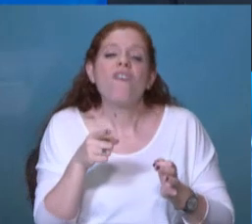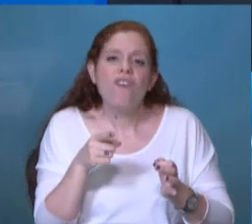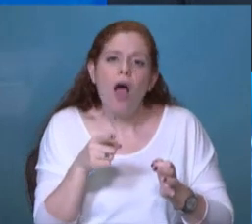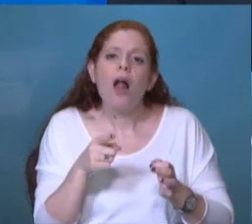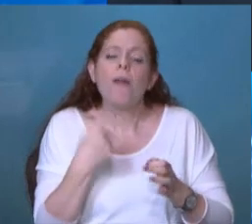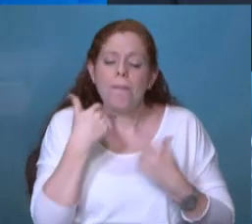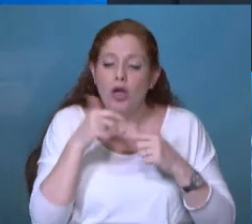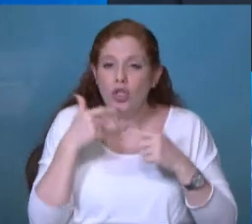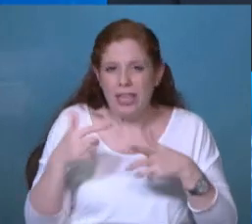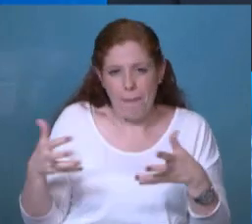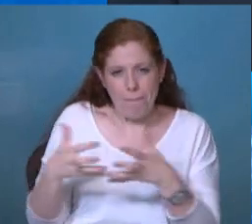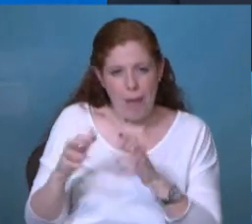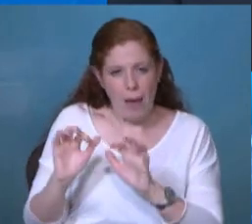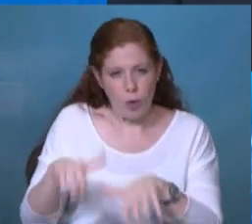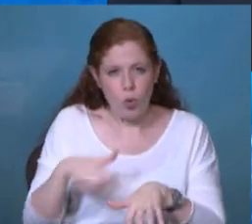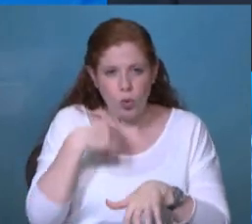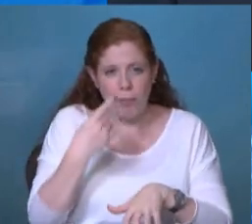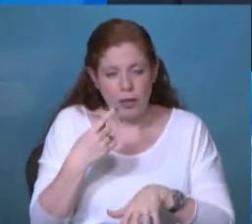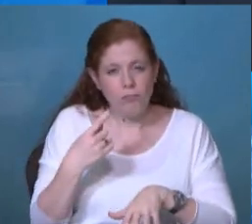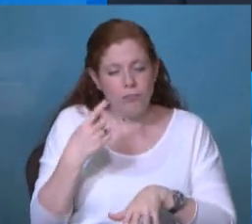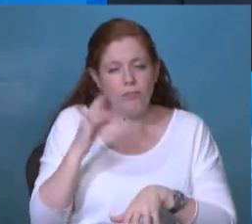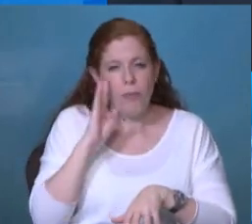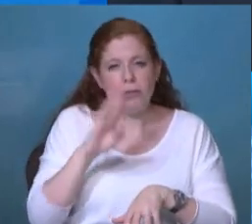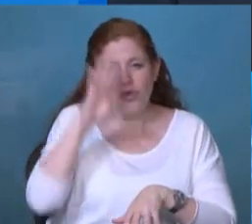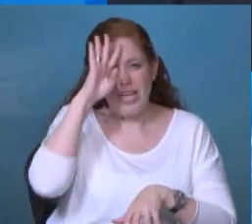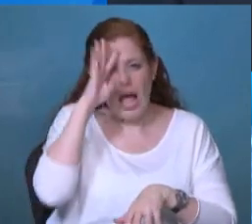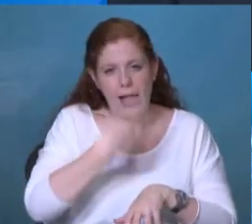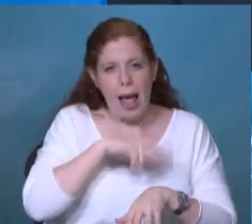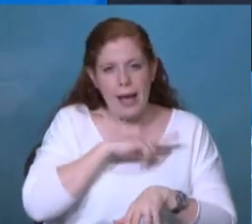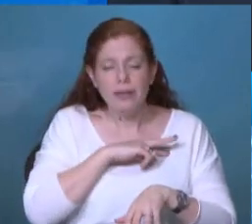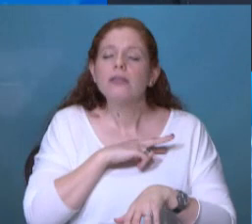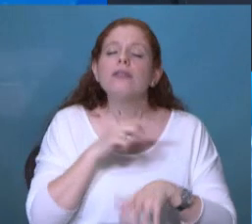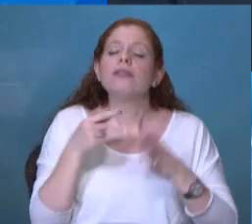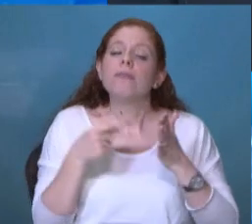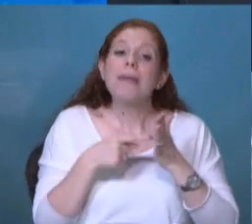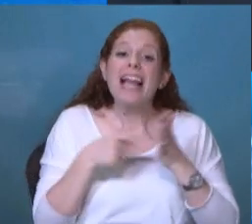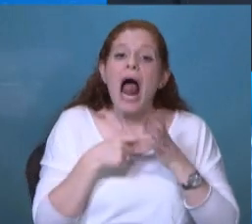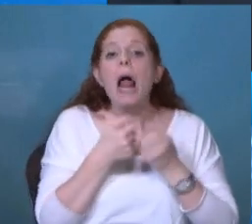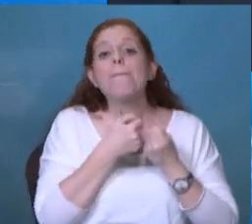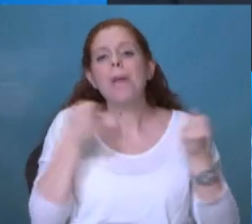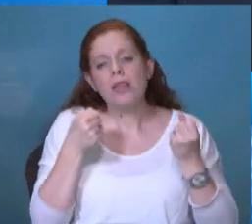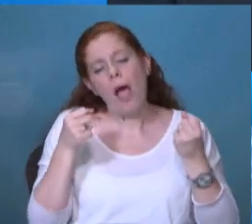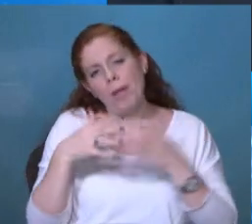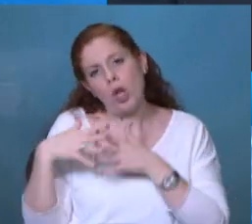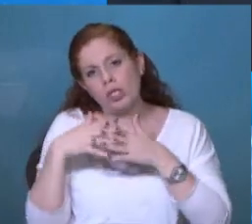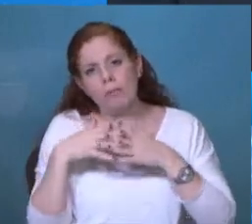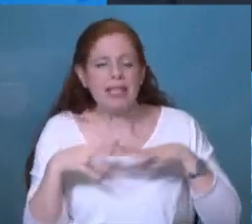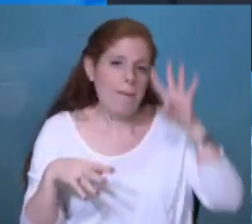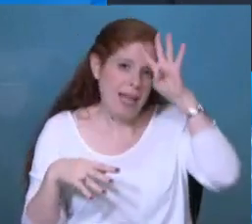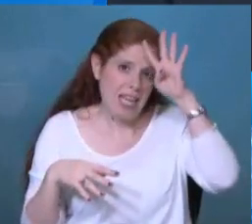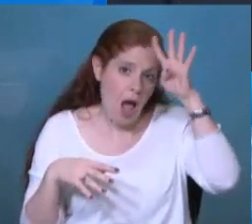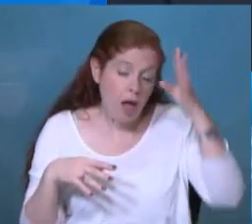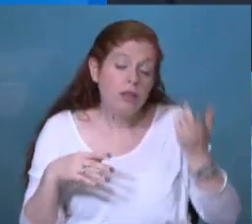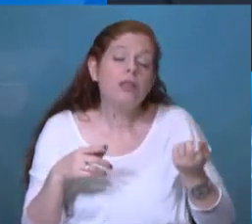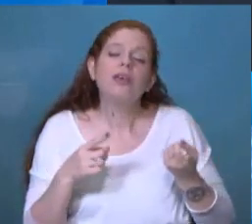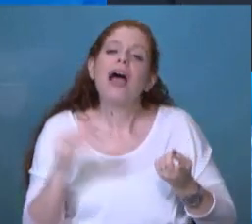כבר מעריכים שידע של איראן בציפור הזה, על רקע כאמור המתיחות הגוברת בין ארצות הברית לבין איראן במפרט. ורק